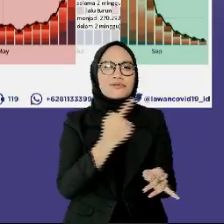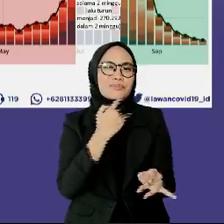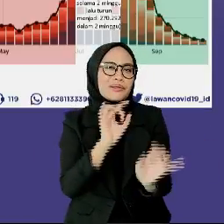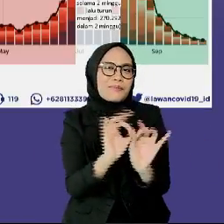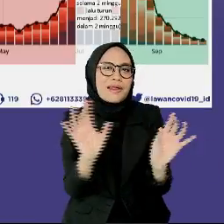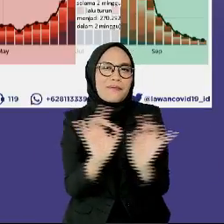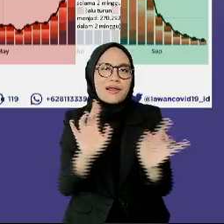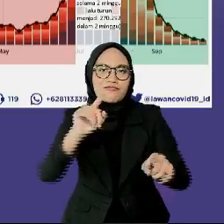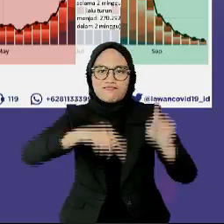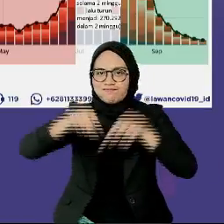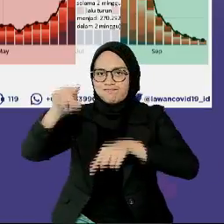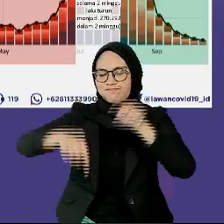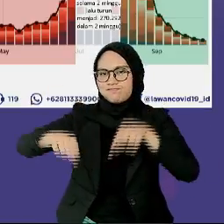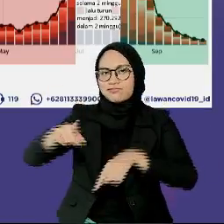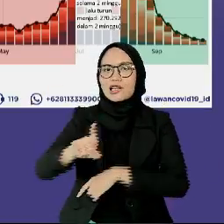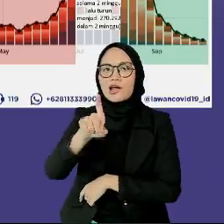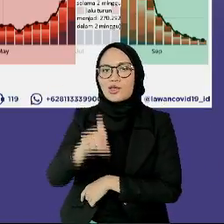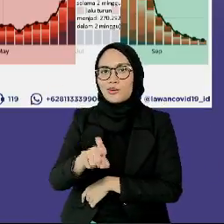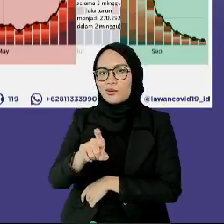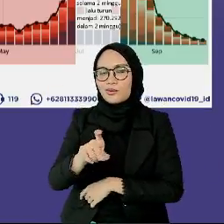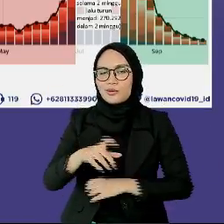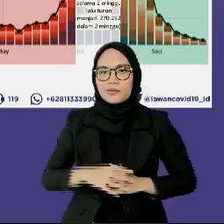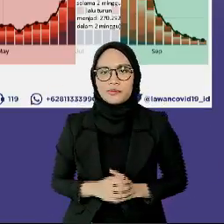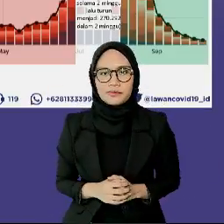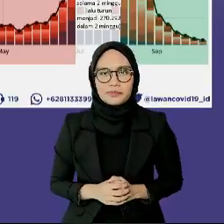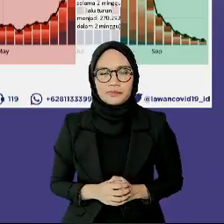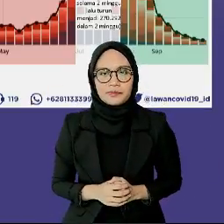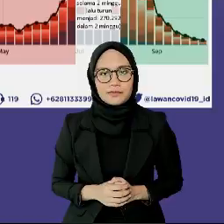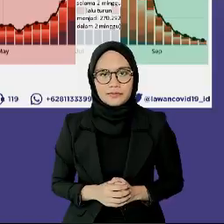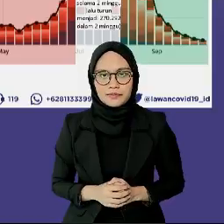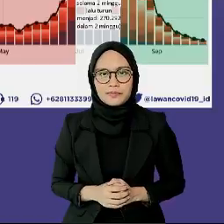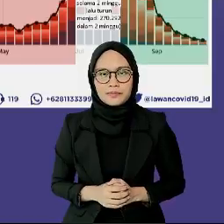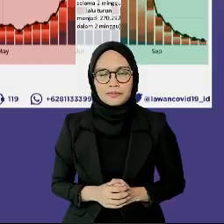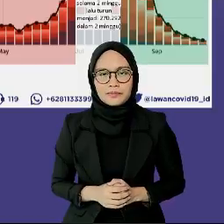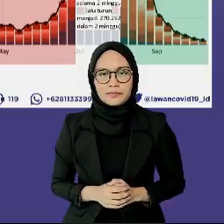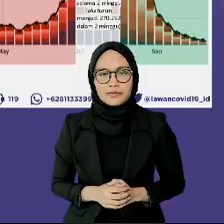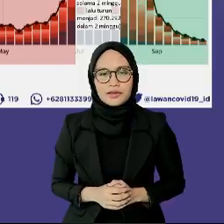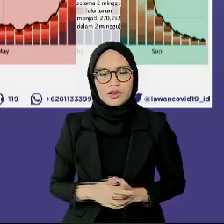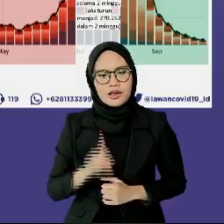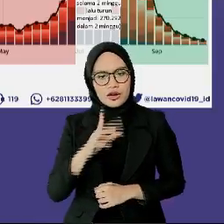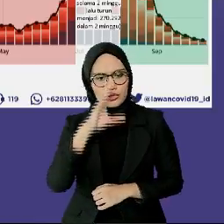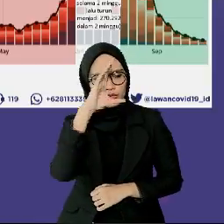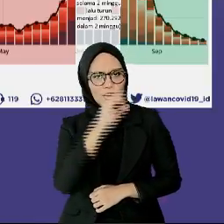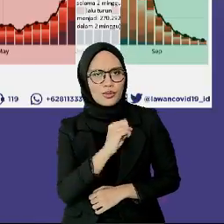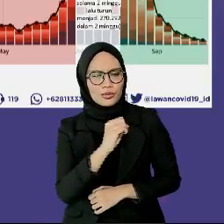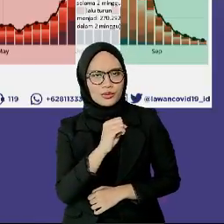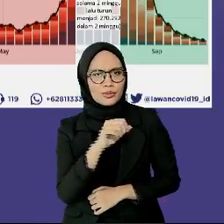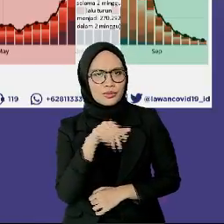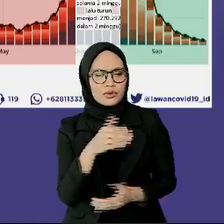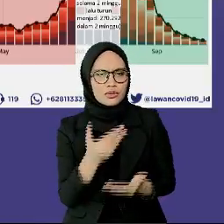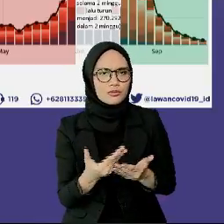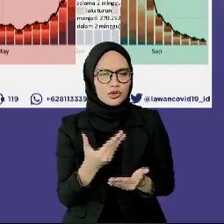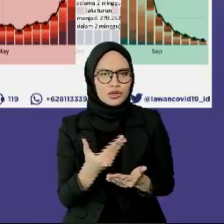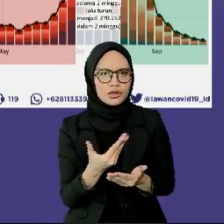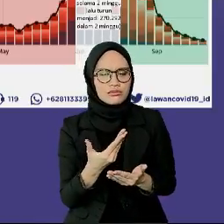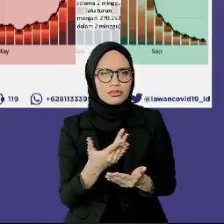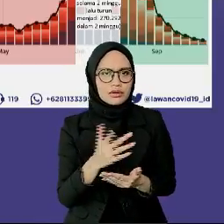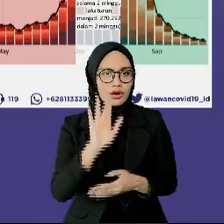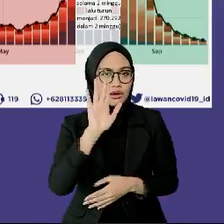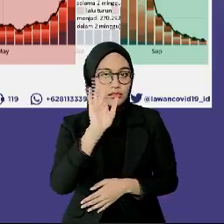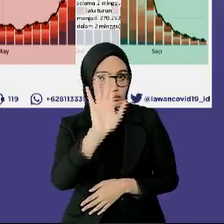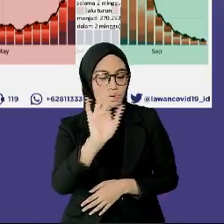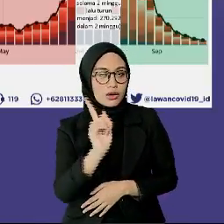hingga 50% kapasitas, namun harus mewaspadai potensi kenaikan kasus akibat periode